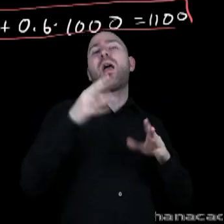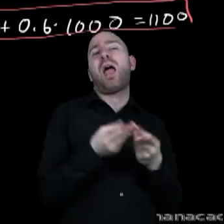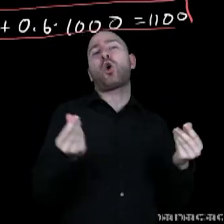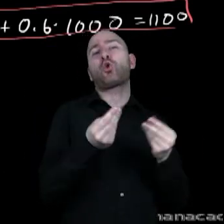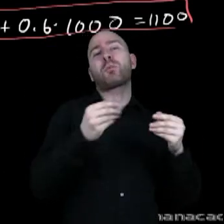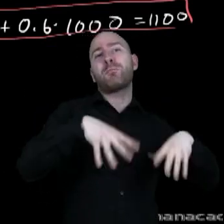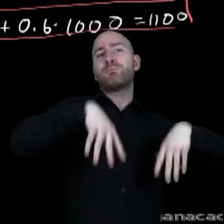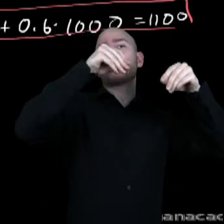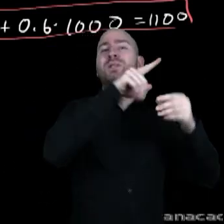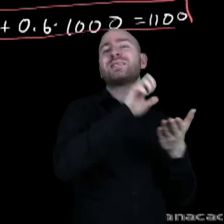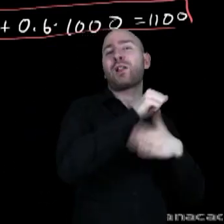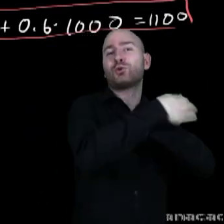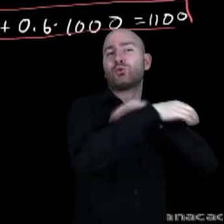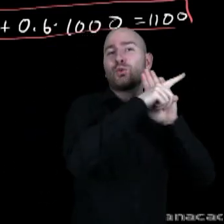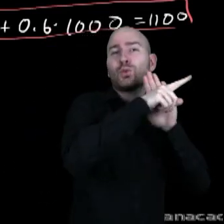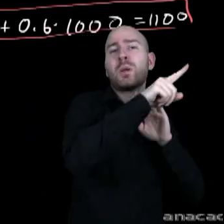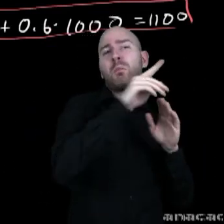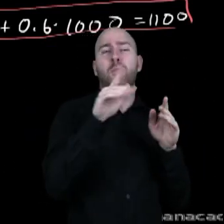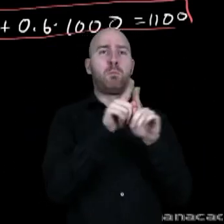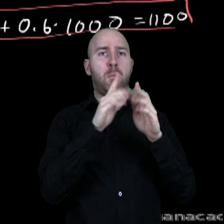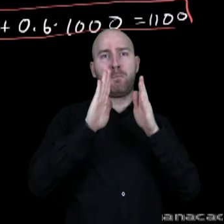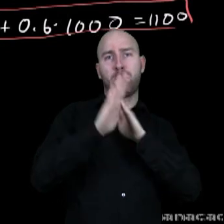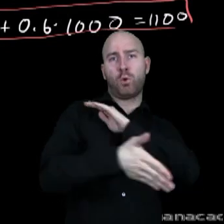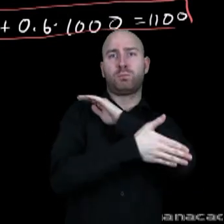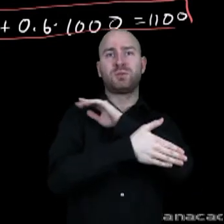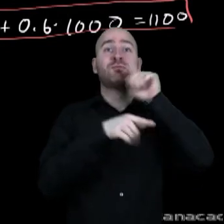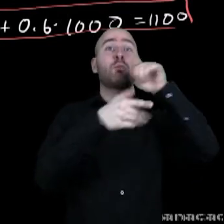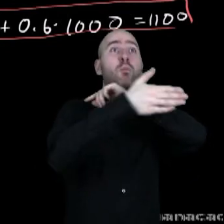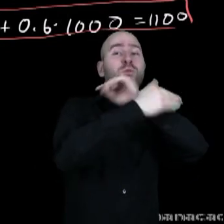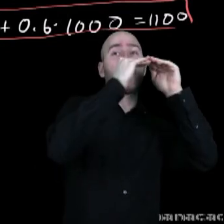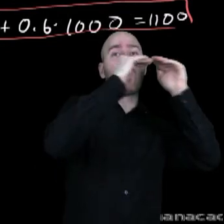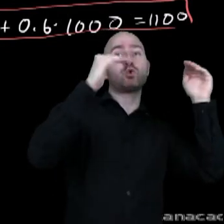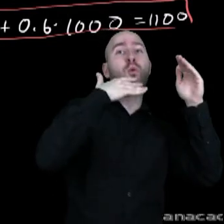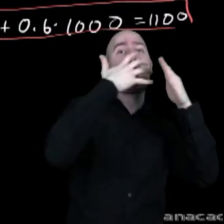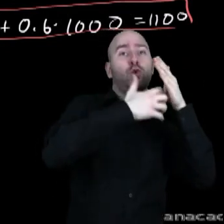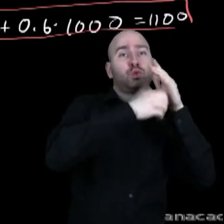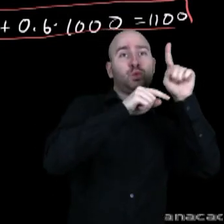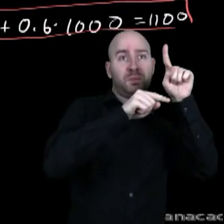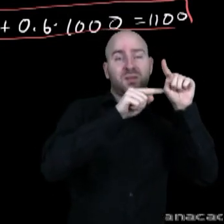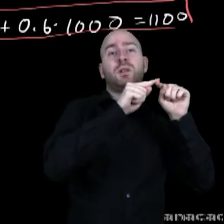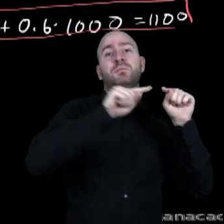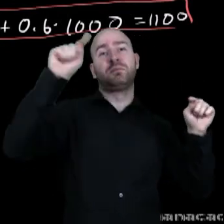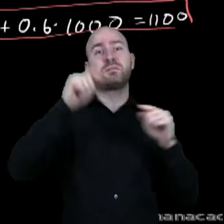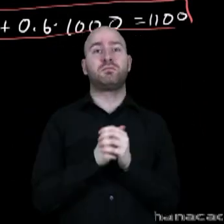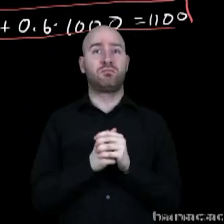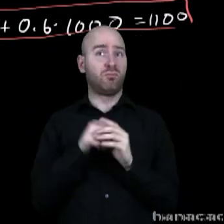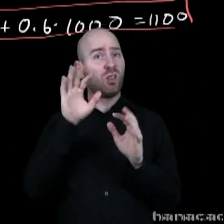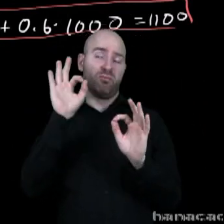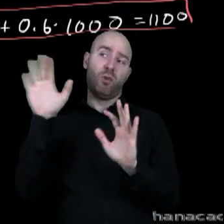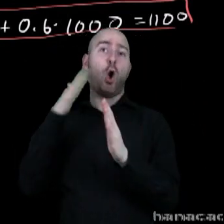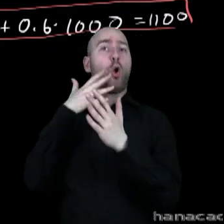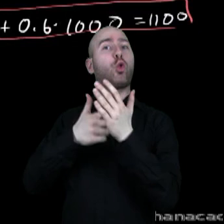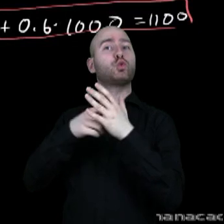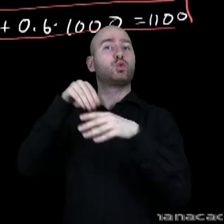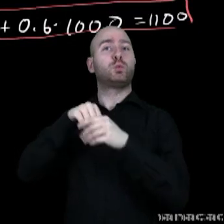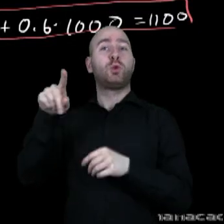konsumpcji, które zwykle badamy na zajęciach ze wstępu do ekonomii, są takie. Linia prosta przecinająca oś pionową na bazowym poziomie